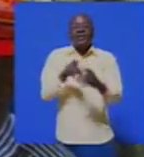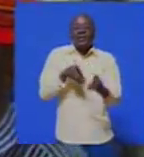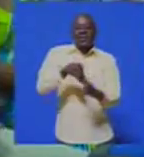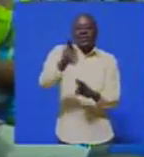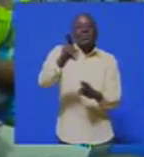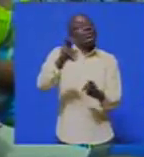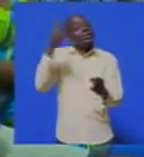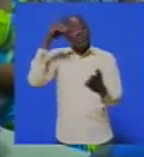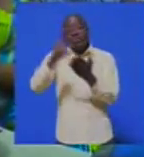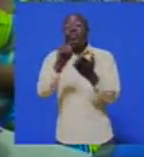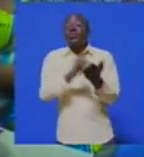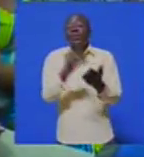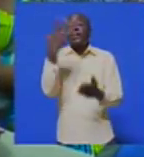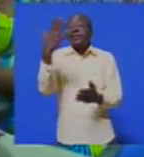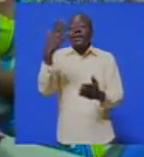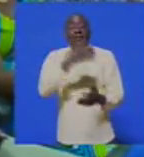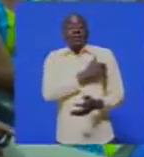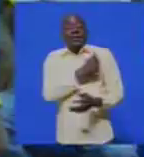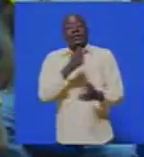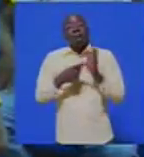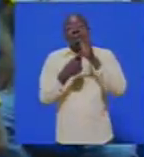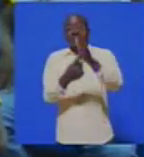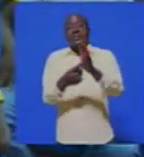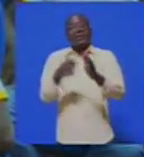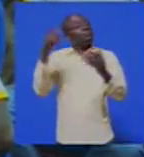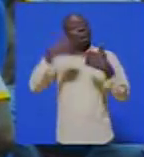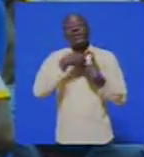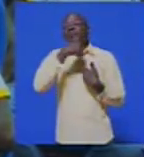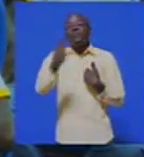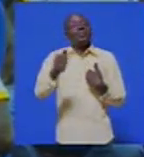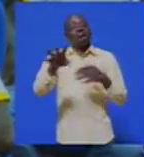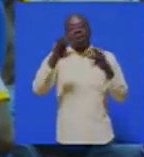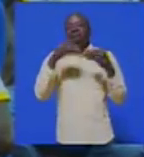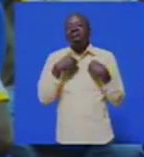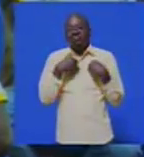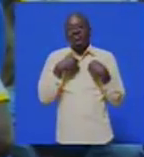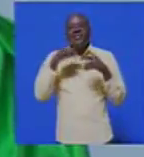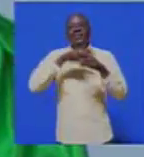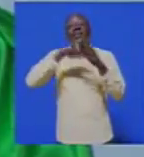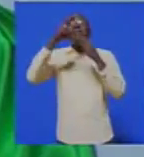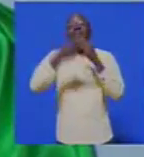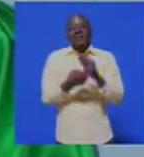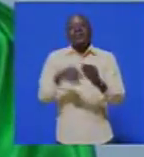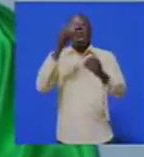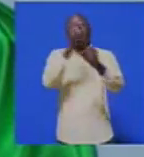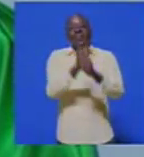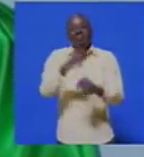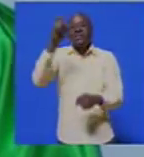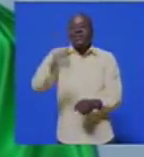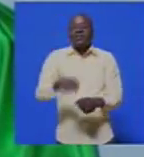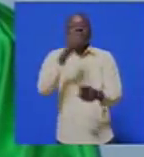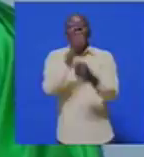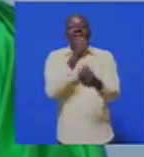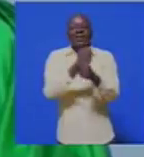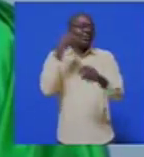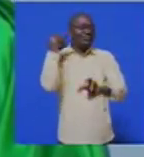5 candidats présentés, il n'y a pas eu d'admis. Ce sont des résultats obtenus dans des conditions de travail